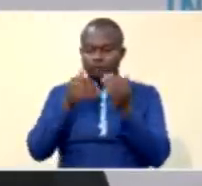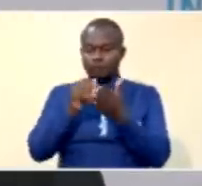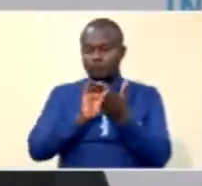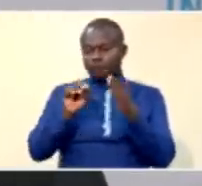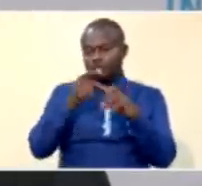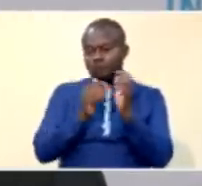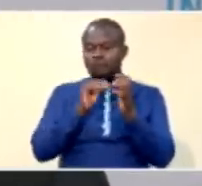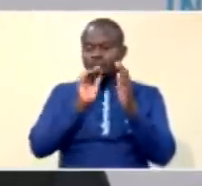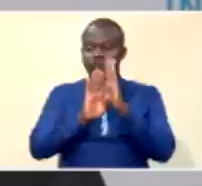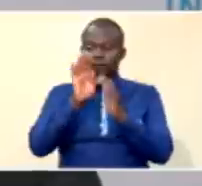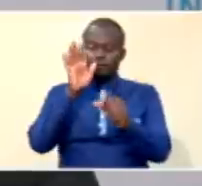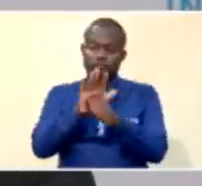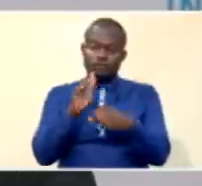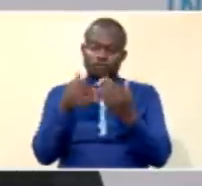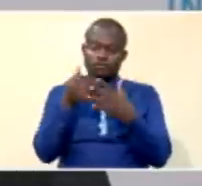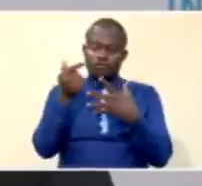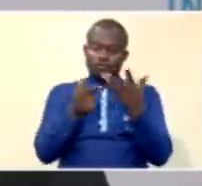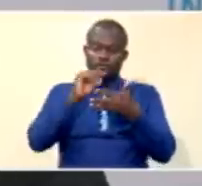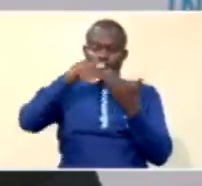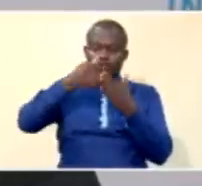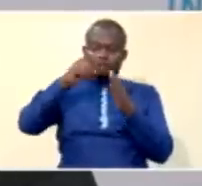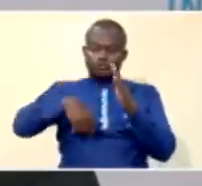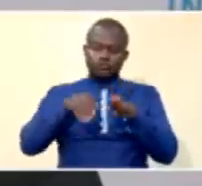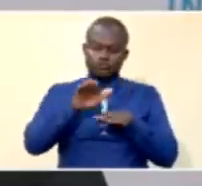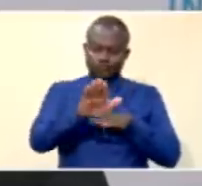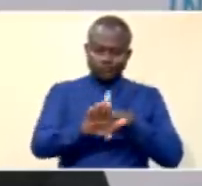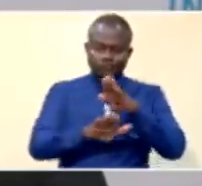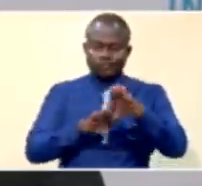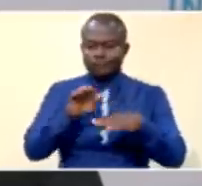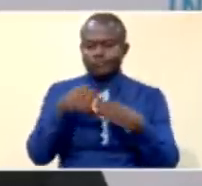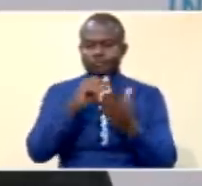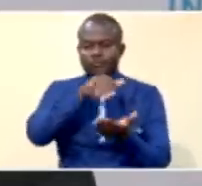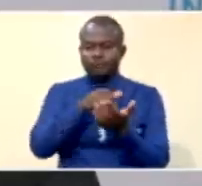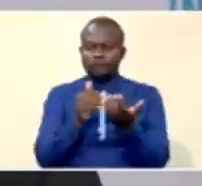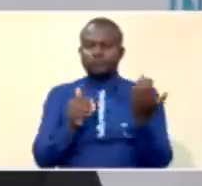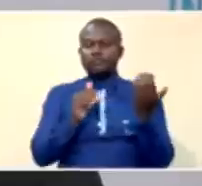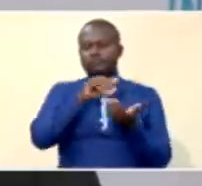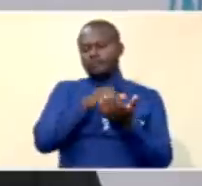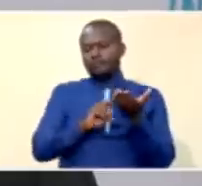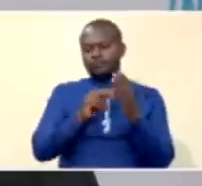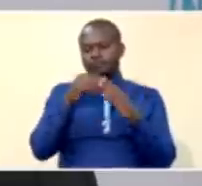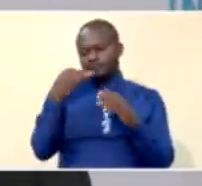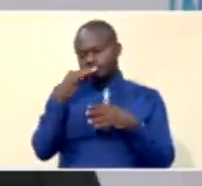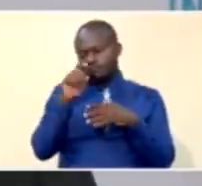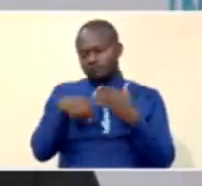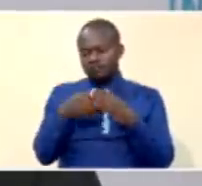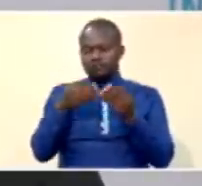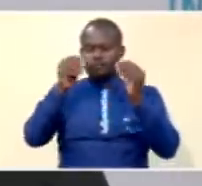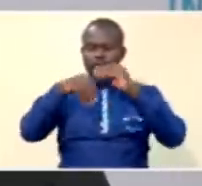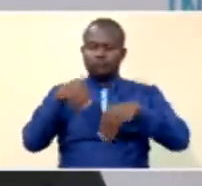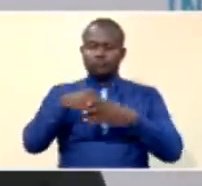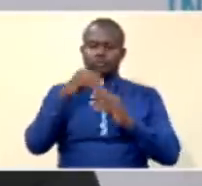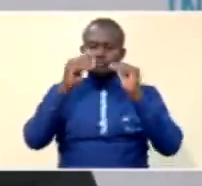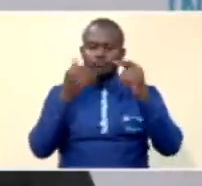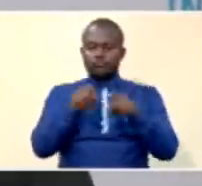ariko zitaratera imbere cyane, ibyo rero bigomba gutera intambwe. Iki kigo ndangamuco cy'abakoresha igifaransa kigomba gutanga umusanzu muri urwo